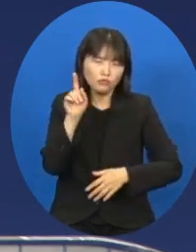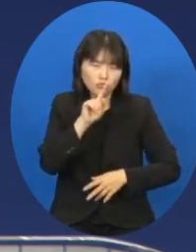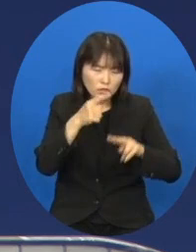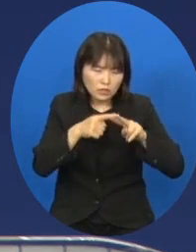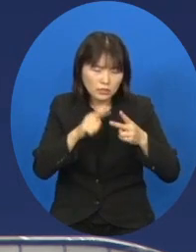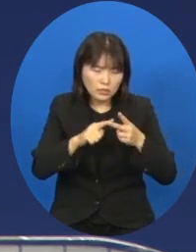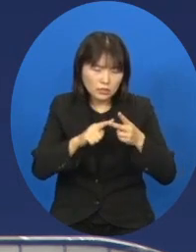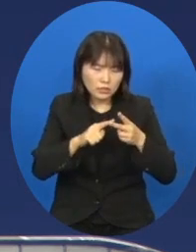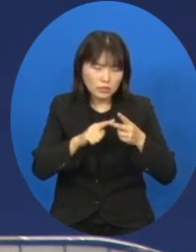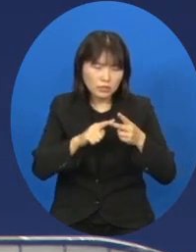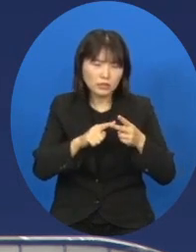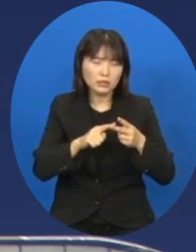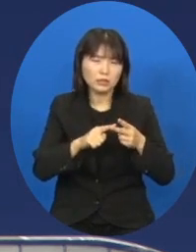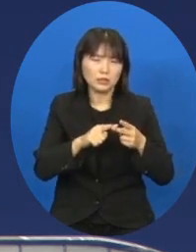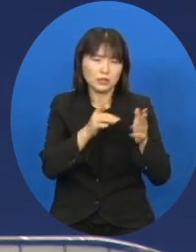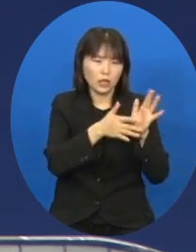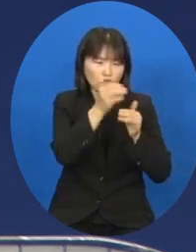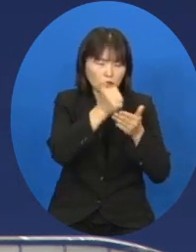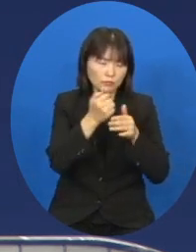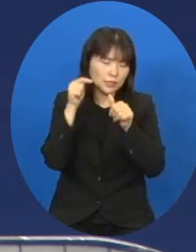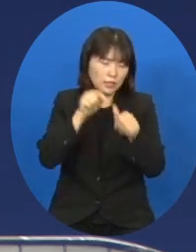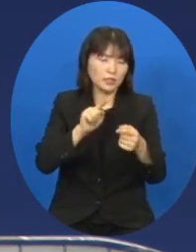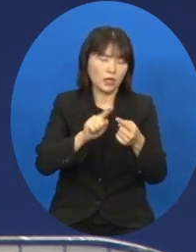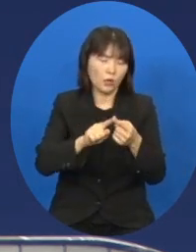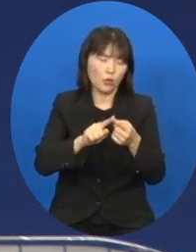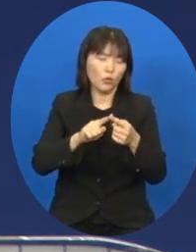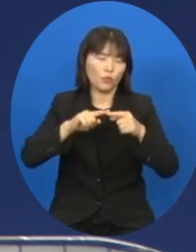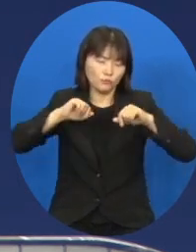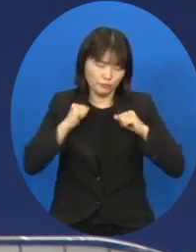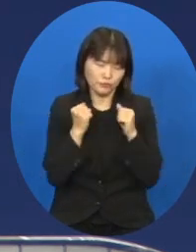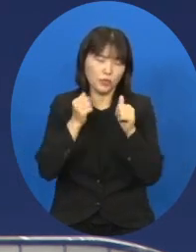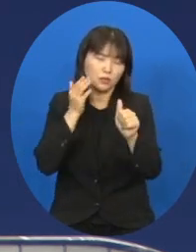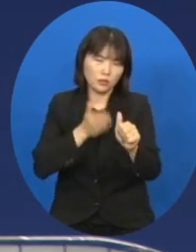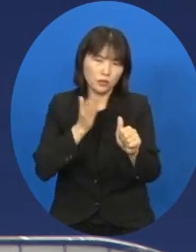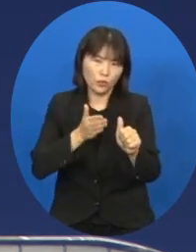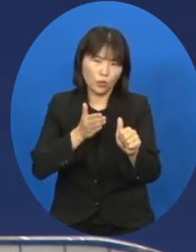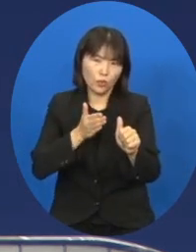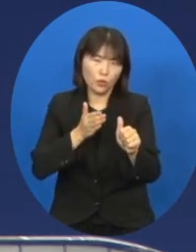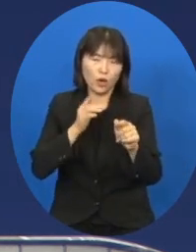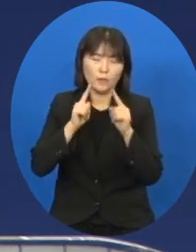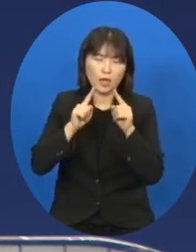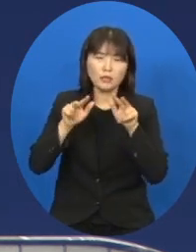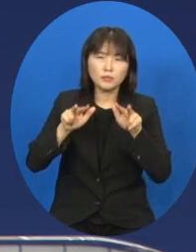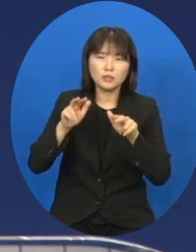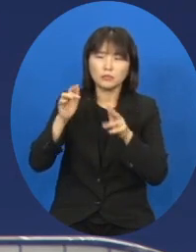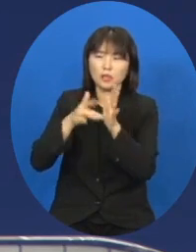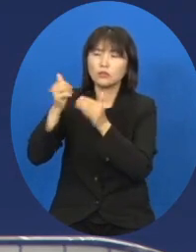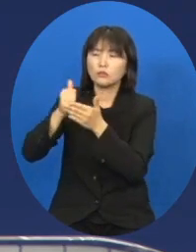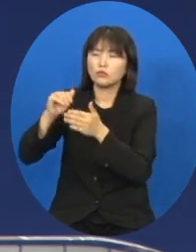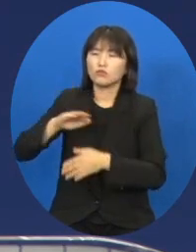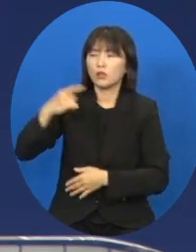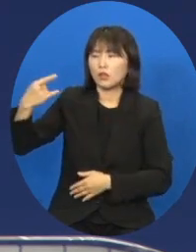무엇이든지 그가 시키는 대로 하세요, 그 말씀을 지금 우리에게 하고 계신 거예요.